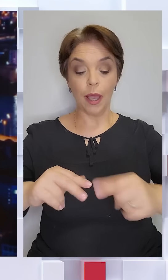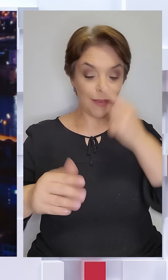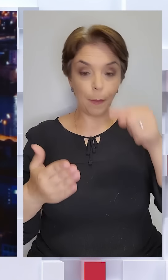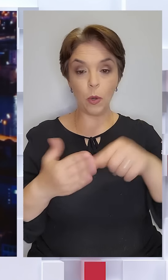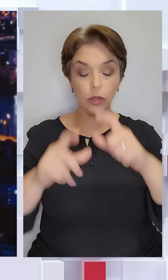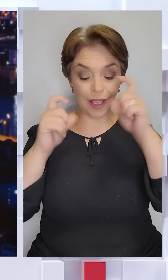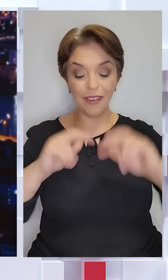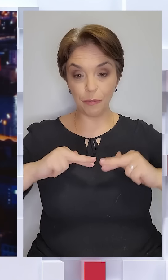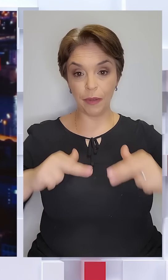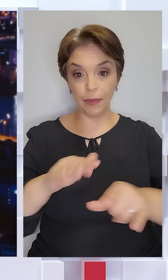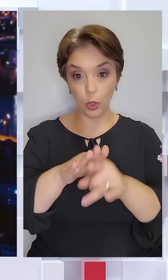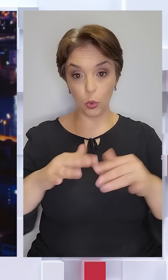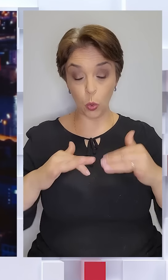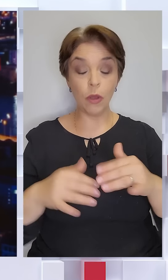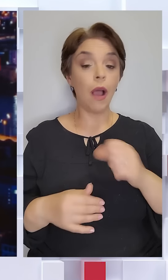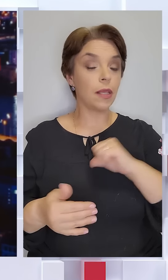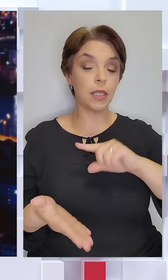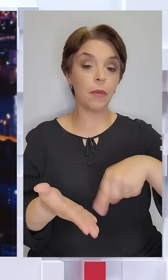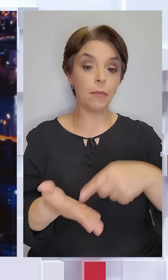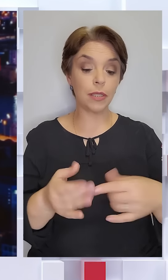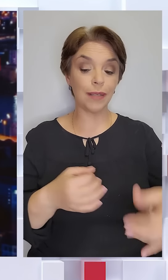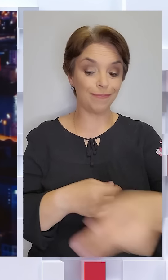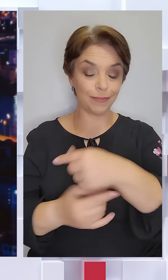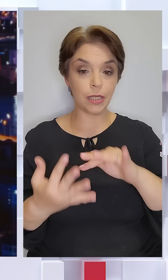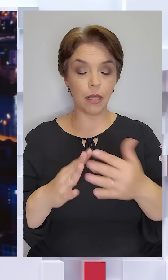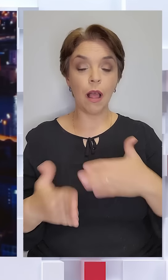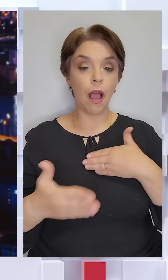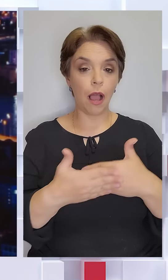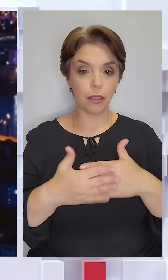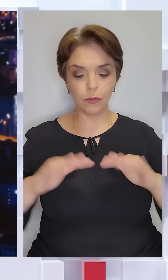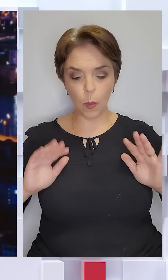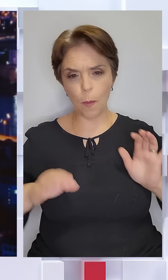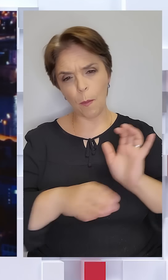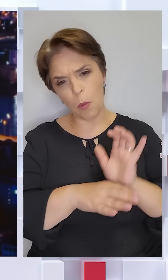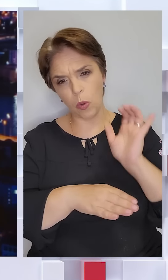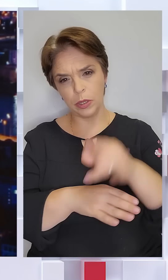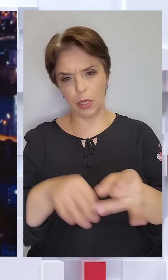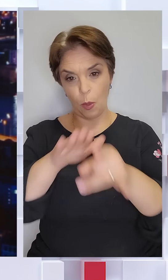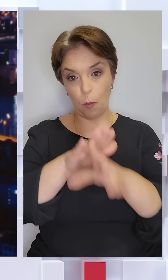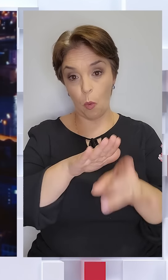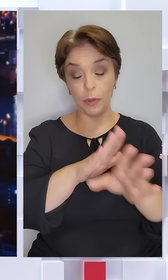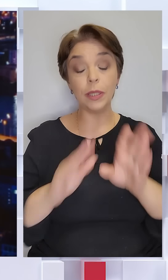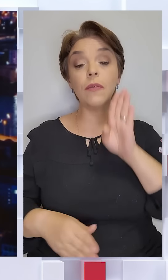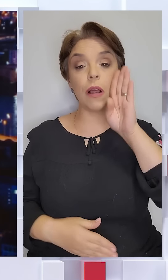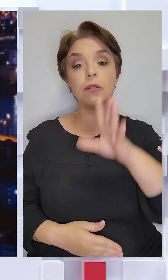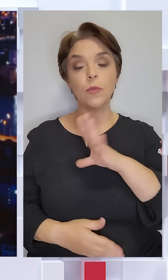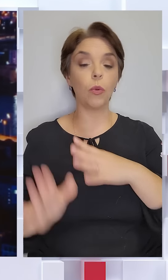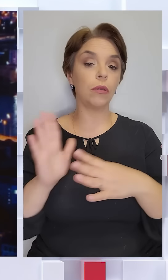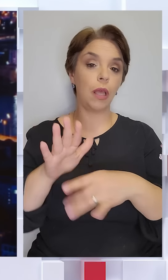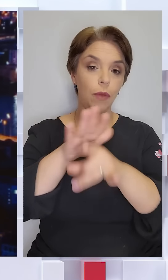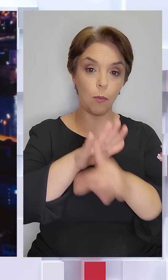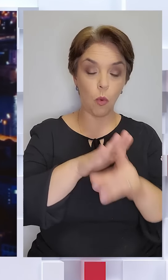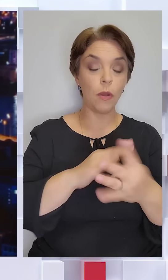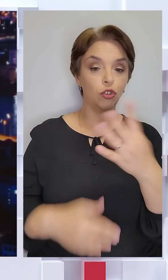прильотів FPV-дронів, а на саме місто і села довкола знову активно полетіли авіабомби. Лише вранці було 9